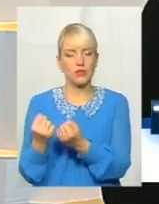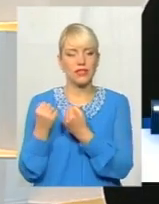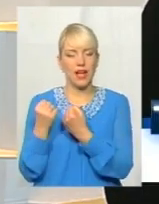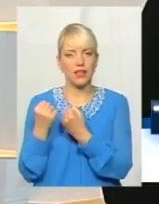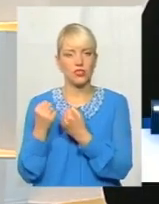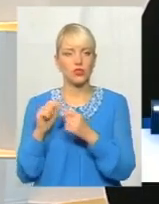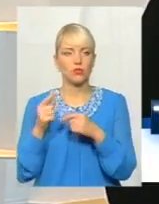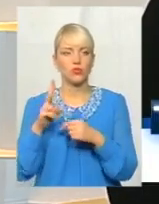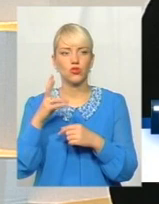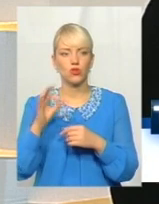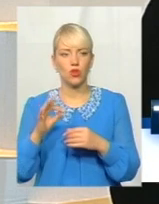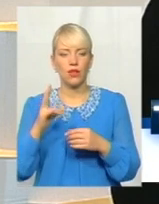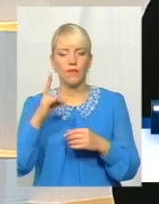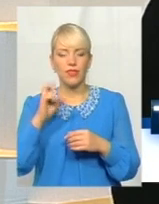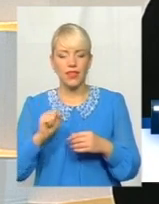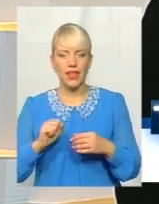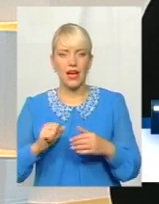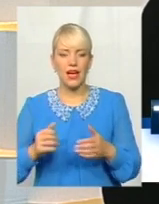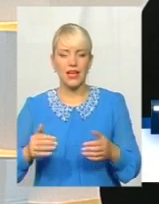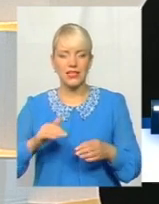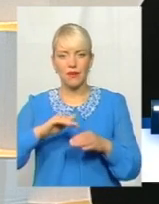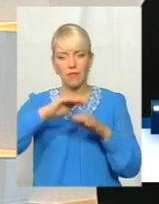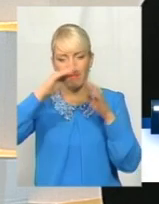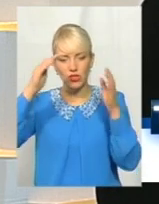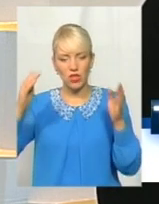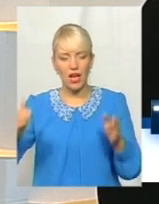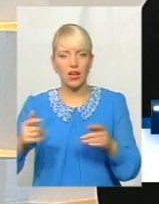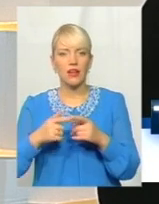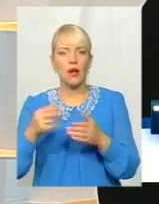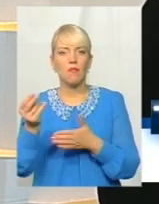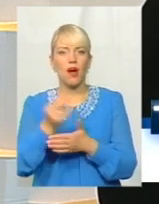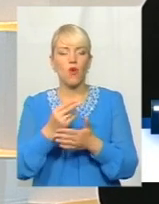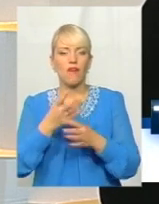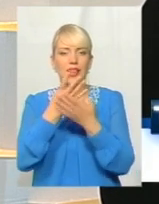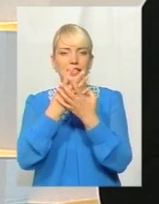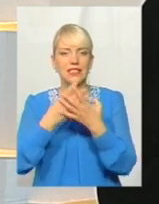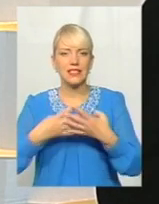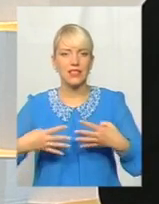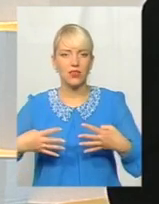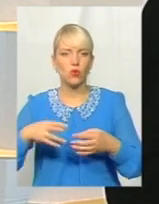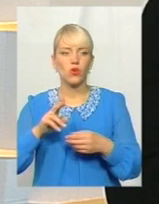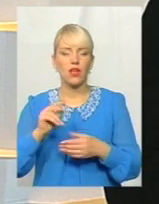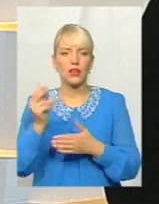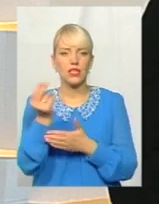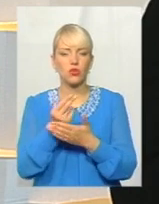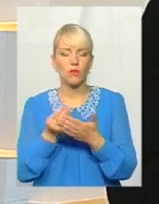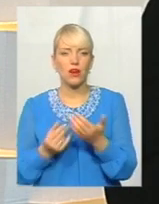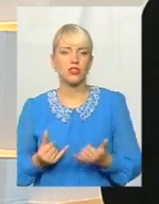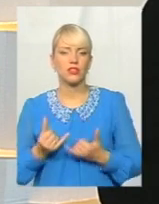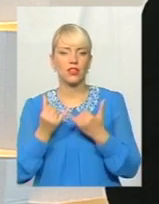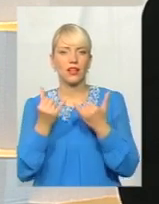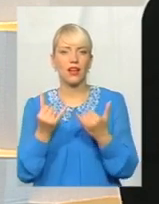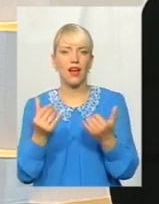спочатку на стінах печери, наприклад, малювали сітку як зображення для удачі,